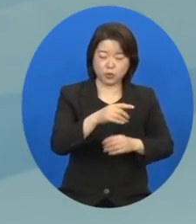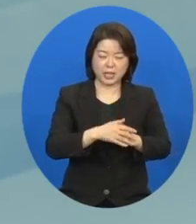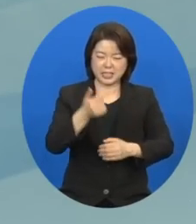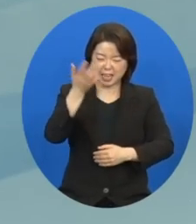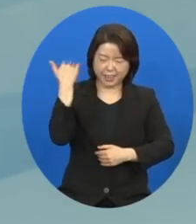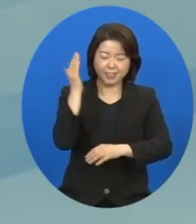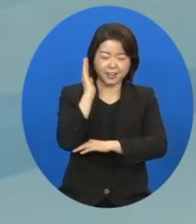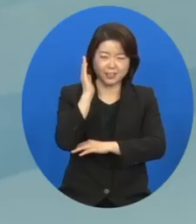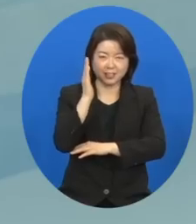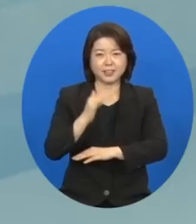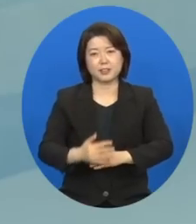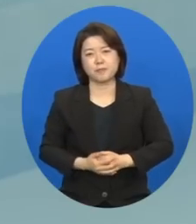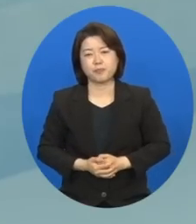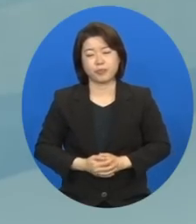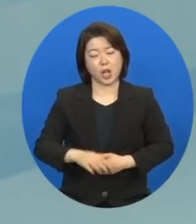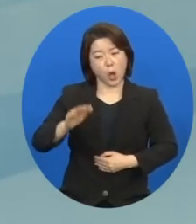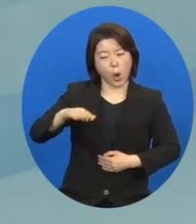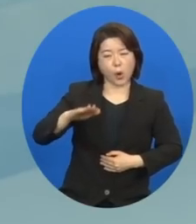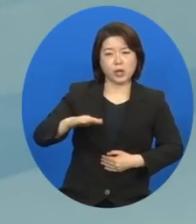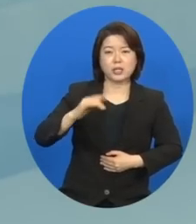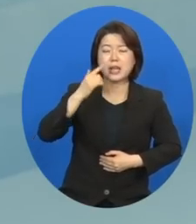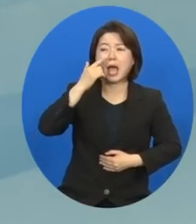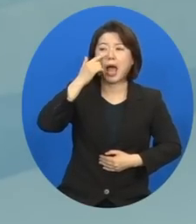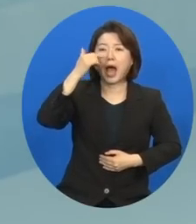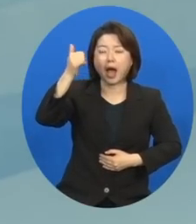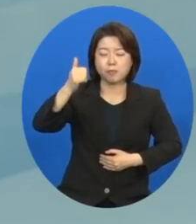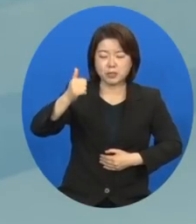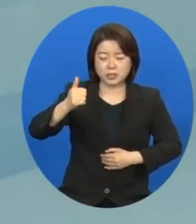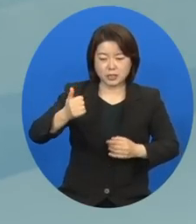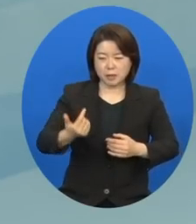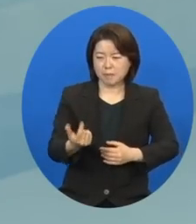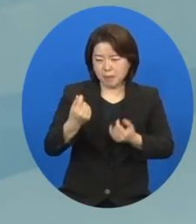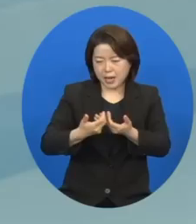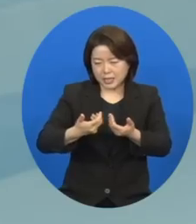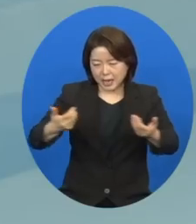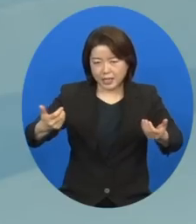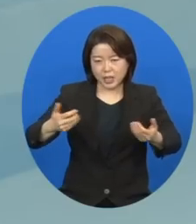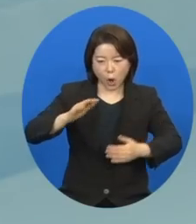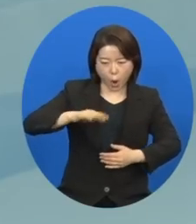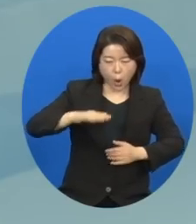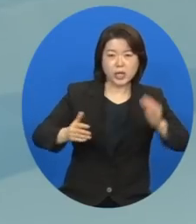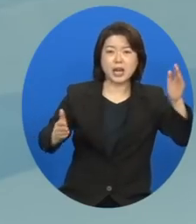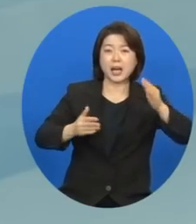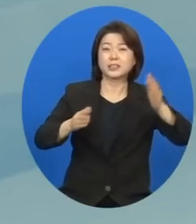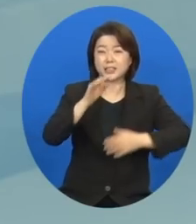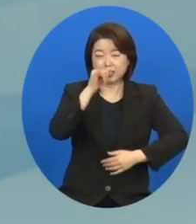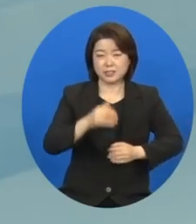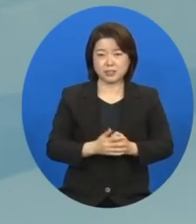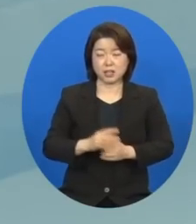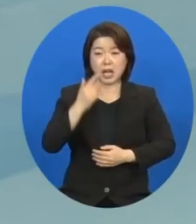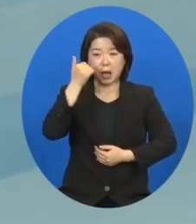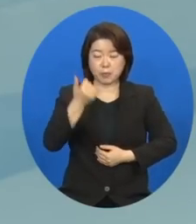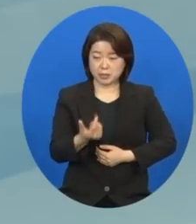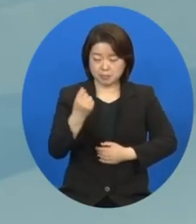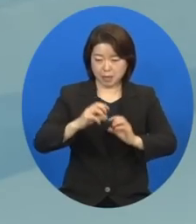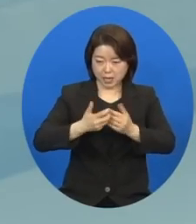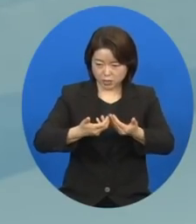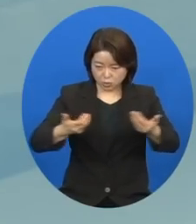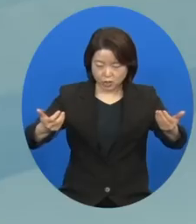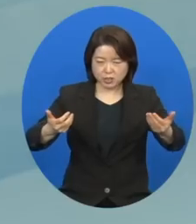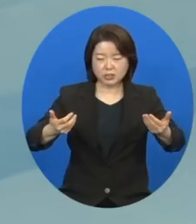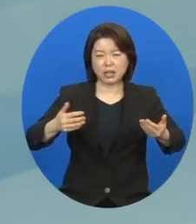이야기입니다. 어릴 적 그 아버지를 여인한 아이가 있었어요. 학생이었습니다. 아버지가 일찍 돌아가셨으니까